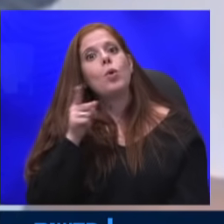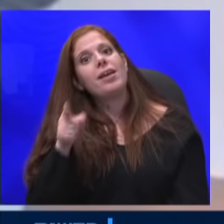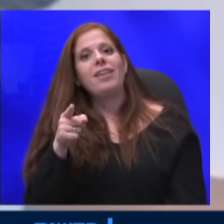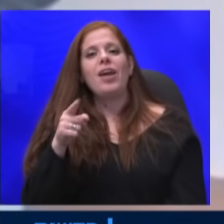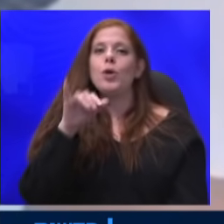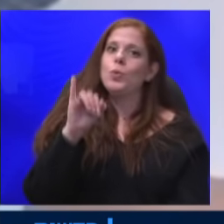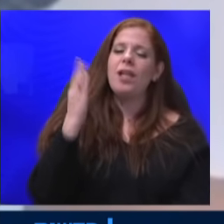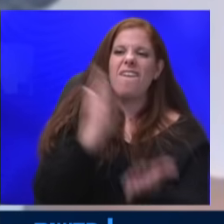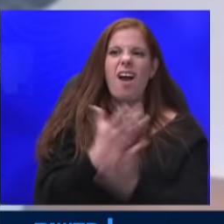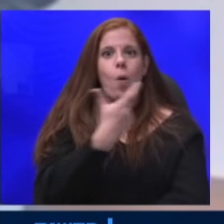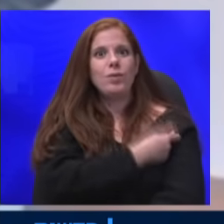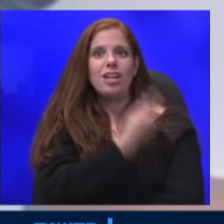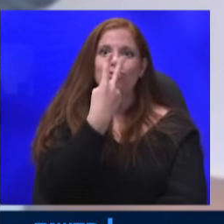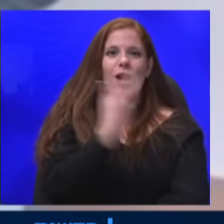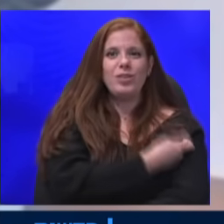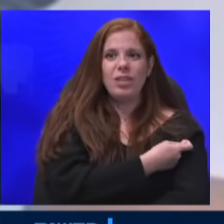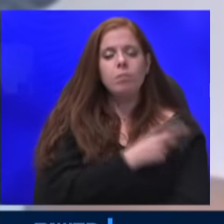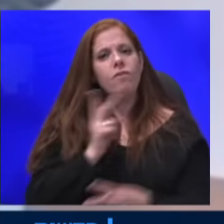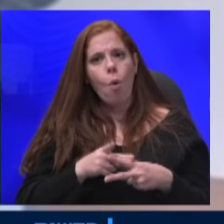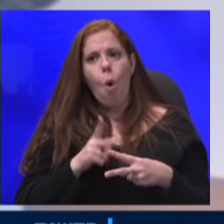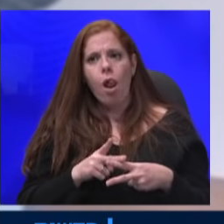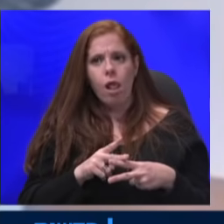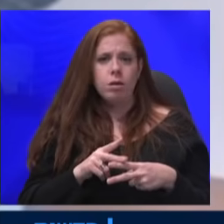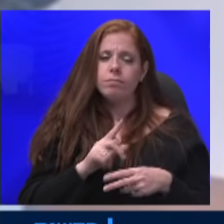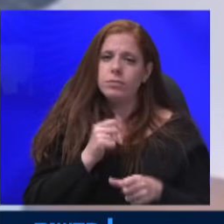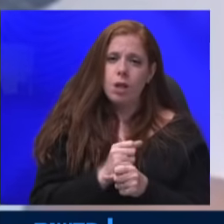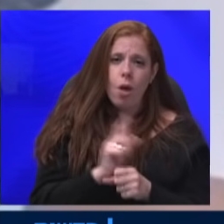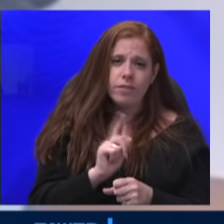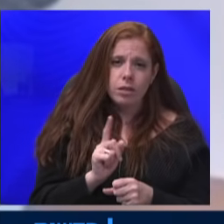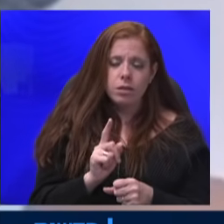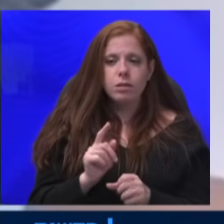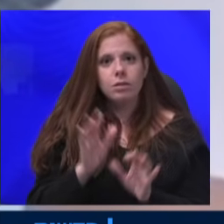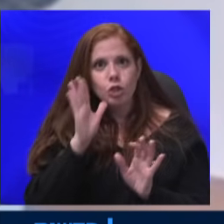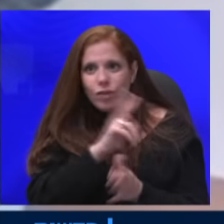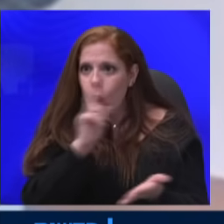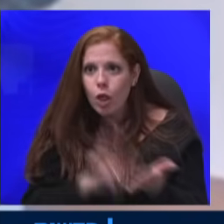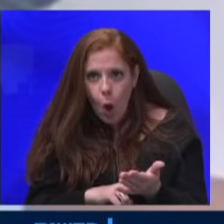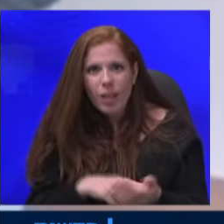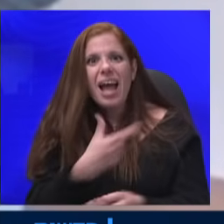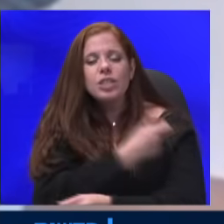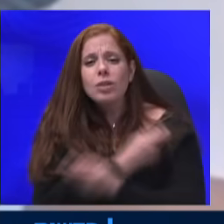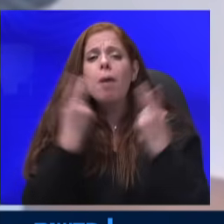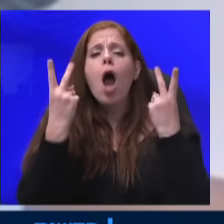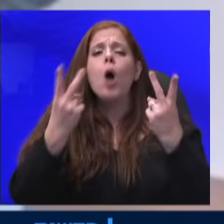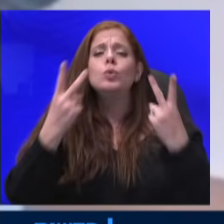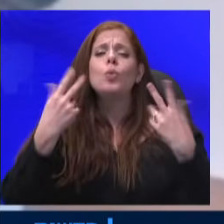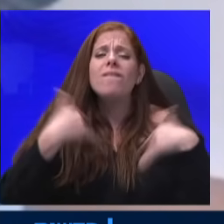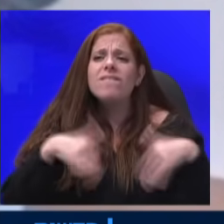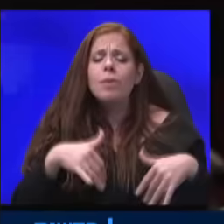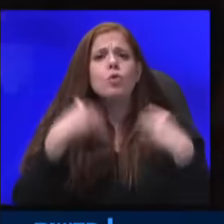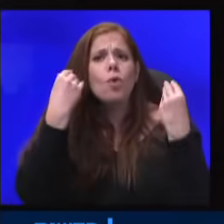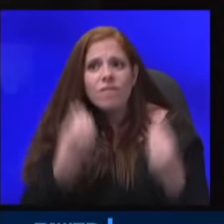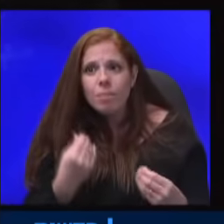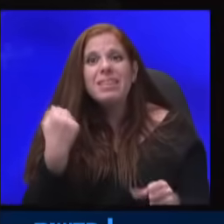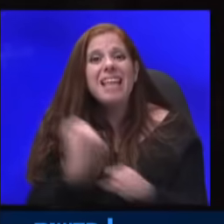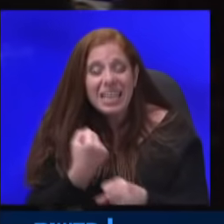תראו, חוסן כבר 2 חיסונים, והוא נהיה חולה בקורונה, זה לא עובד. תקשיבו, זה לא נכון, החיסונים חשובים, נכונים, טובים, תעשו את